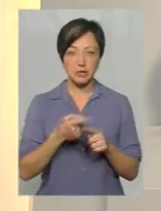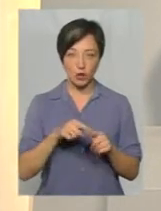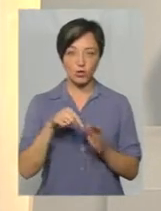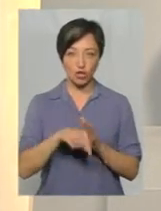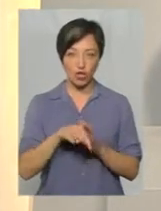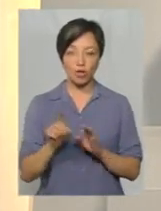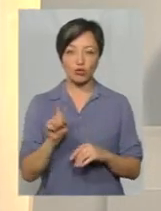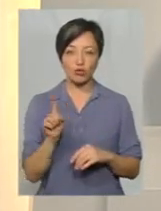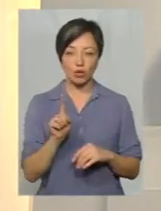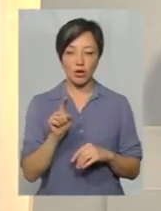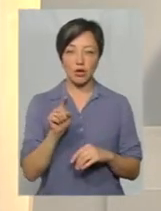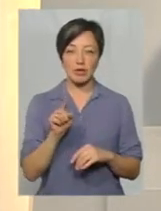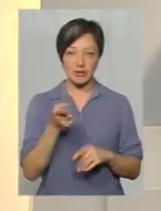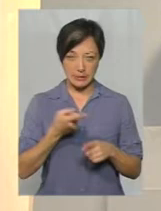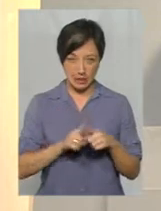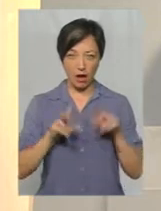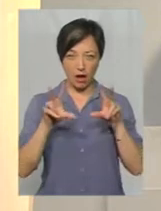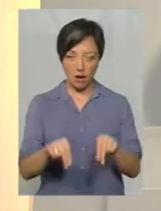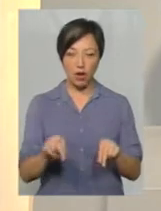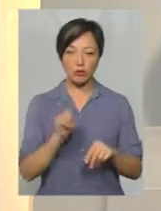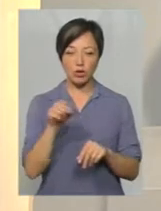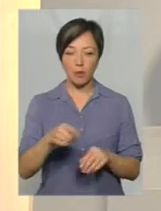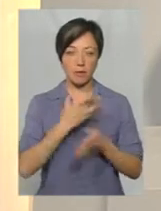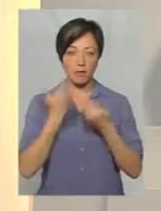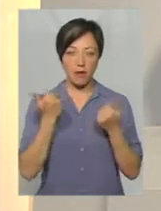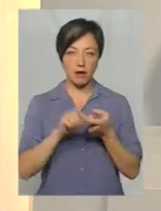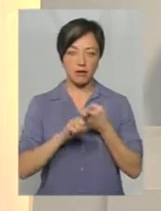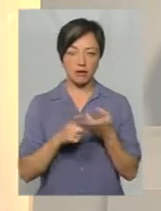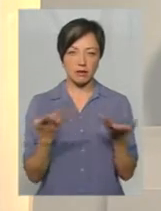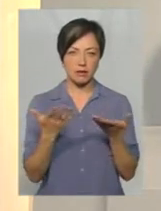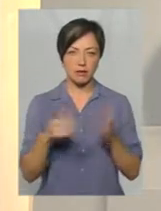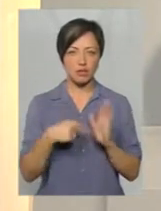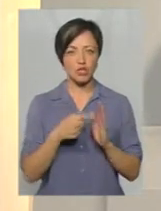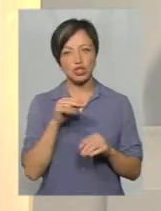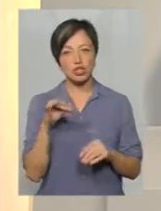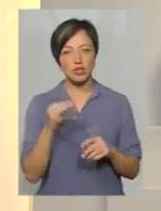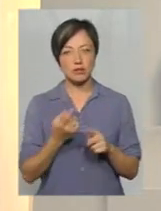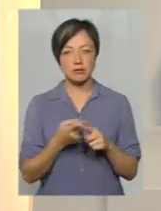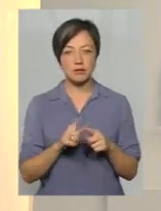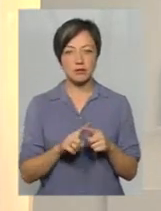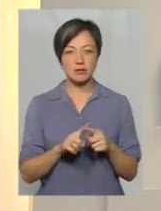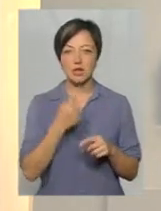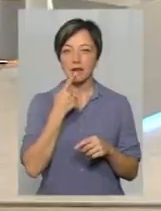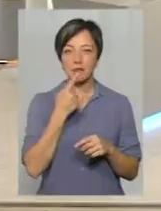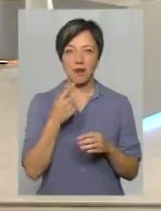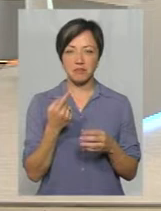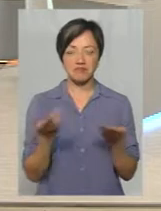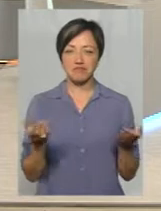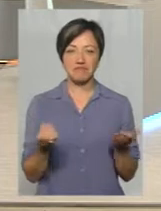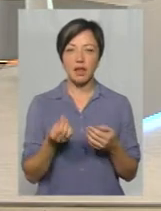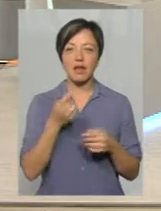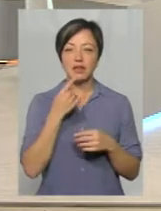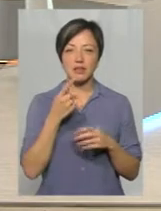означає, що це є гарантією того, що там немає збудників якихось інфекцій? Чи вони на смак ніяк не визначають? Це є